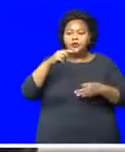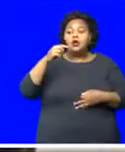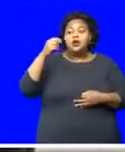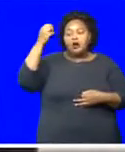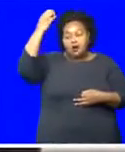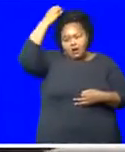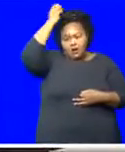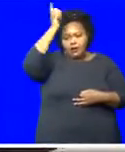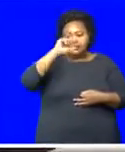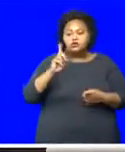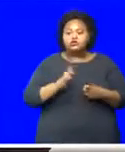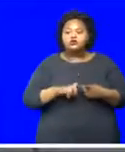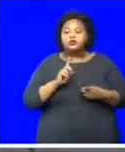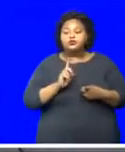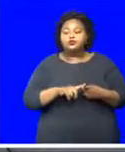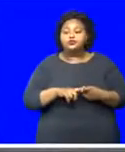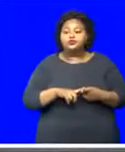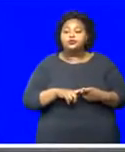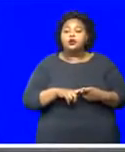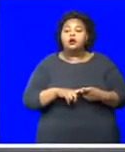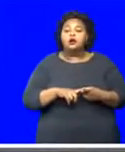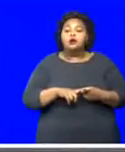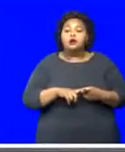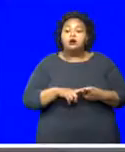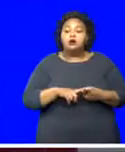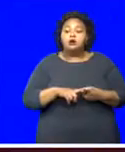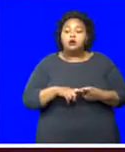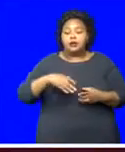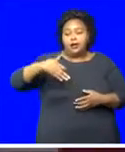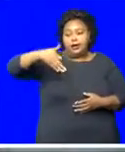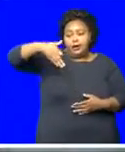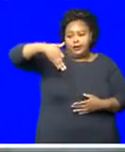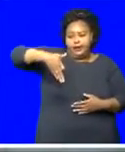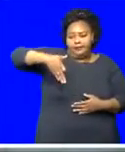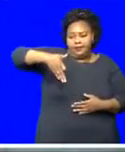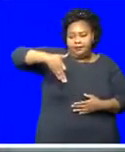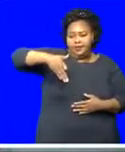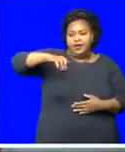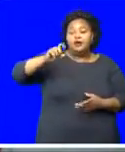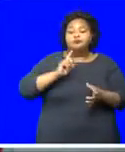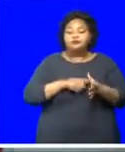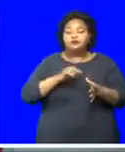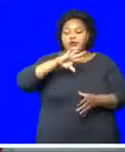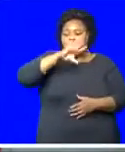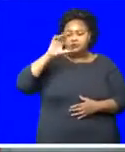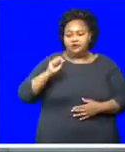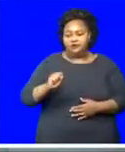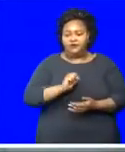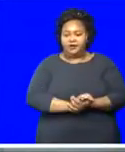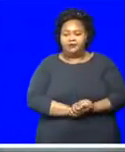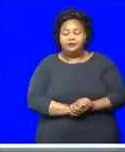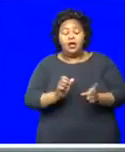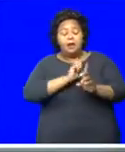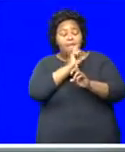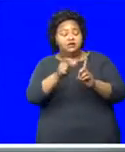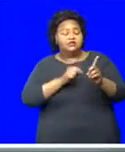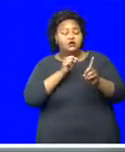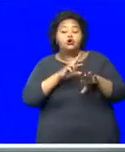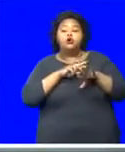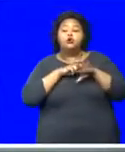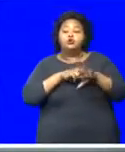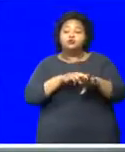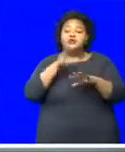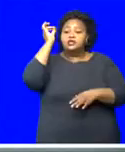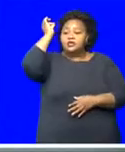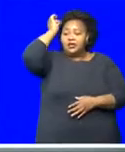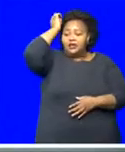landvunankulu kulomhlangano belimelele ingwenyama silo inkosi umswati wesithafu kanzi ufikele esikhumulweni setindiza iKing Mswati III